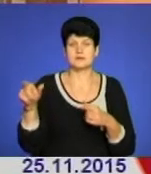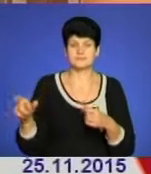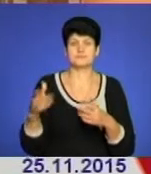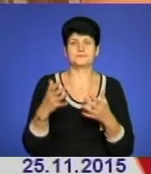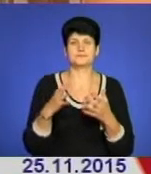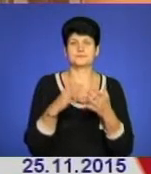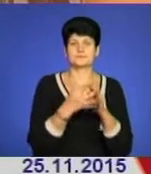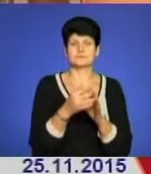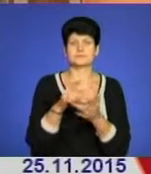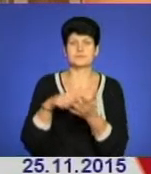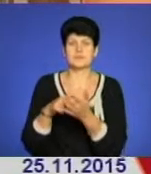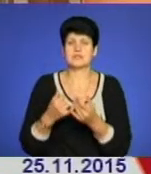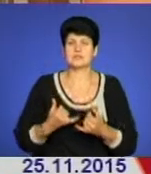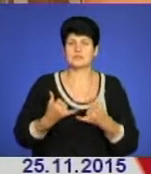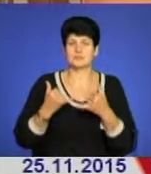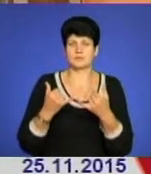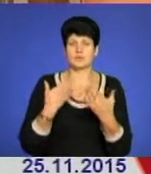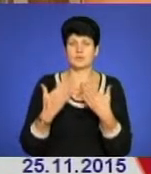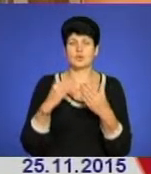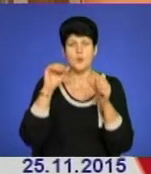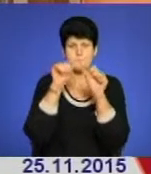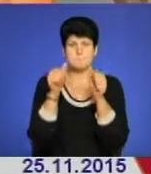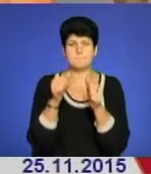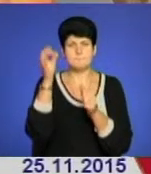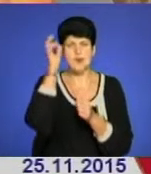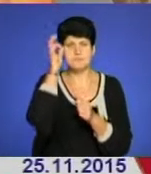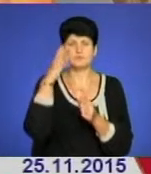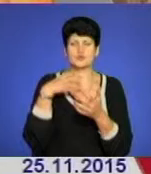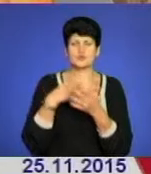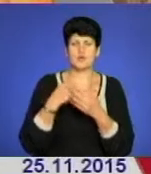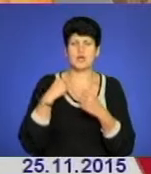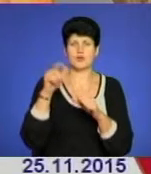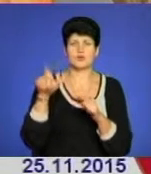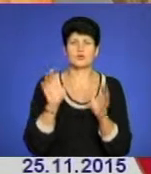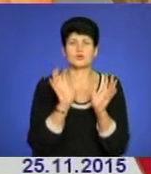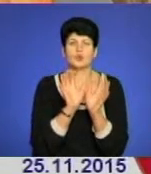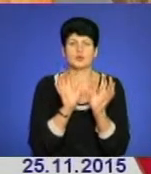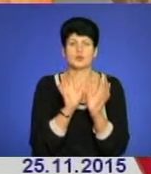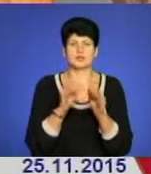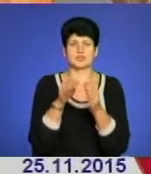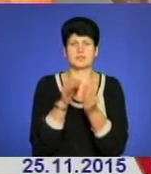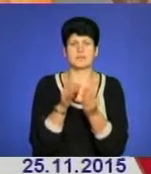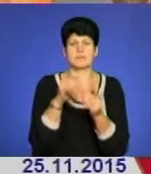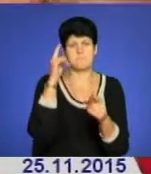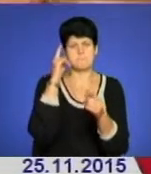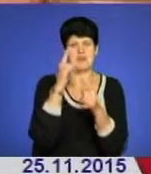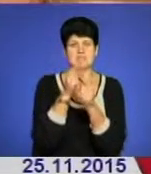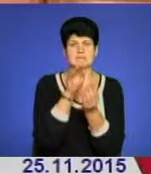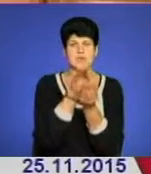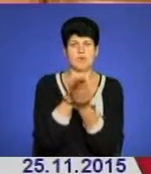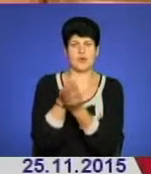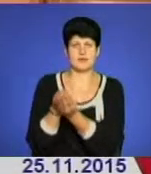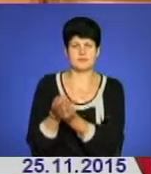пунктів шанобливо ставляться до пам'яті про своїх героїв, старанно доглядаючи монументи та братські могили.